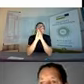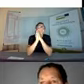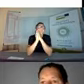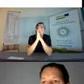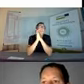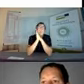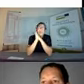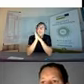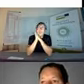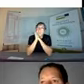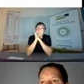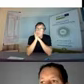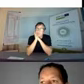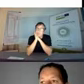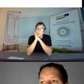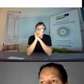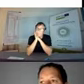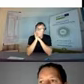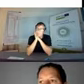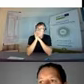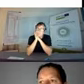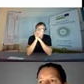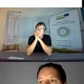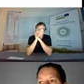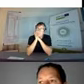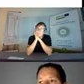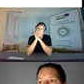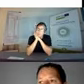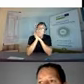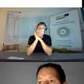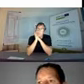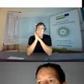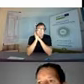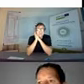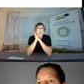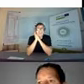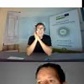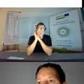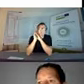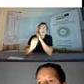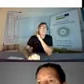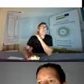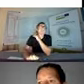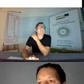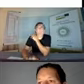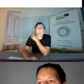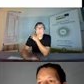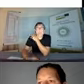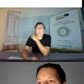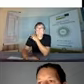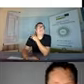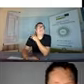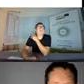natürlich bei der BizUp, und gerne natürlich auch bei den Speakerinnen. Wir vernetzen gerne, wir freuen uns, wenn